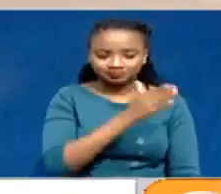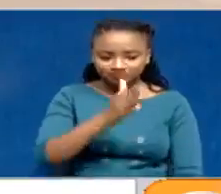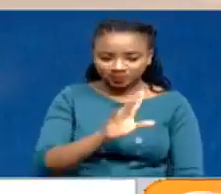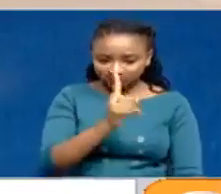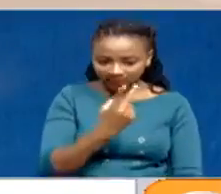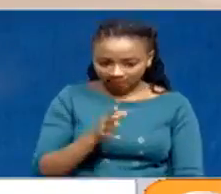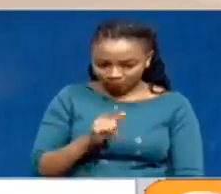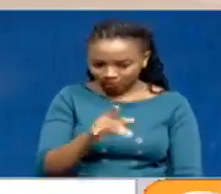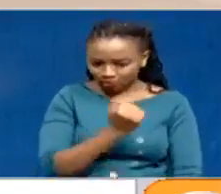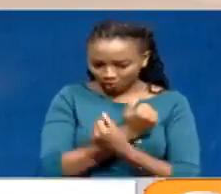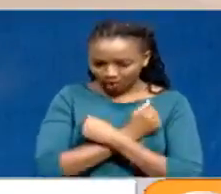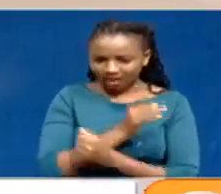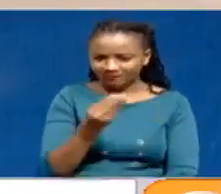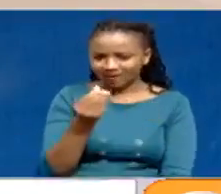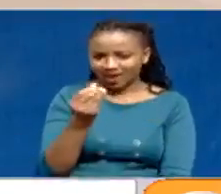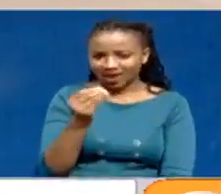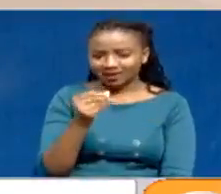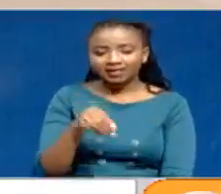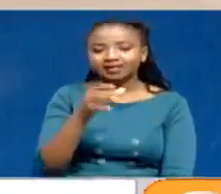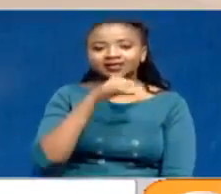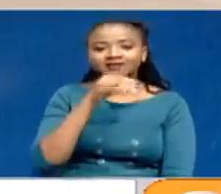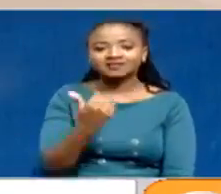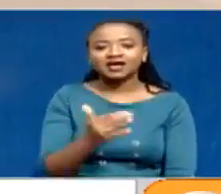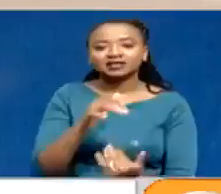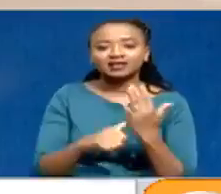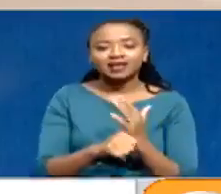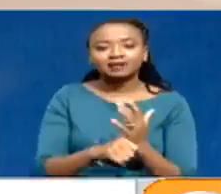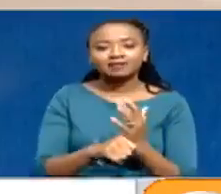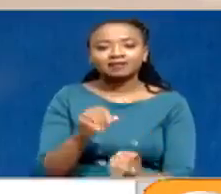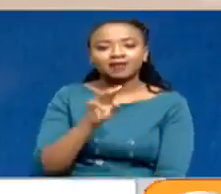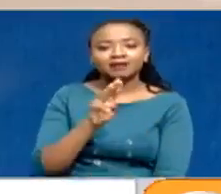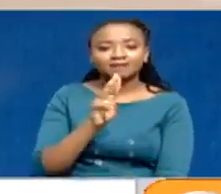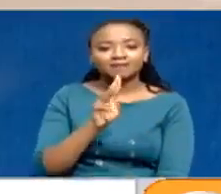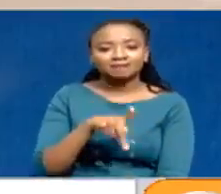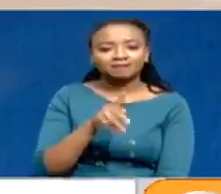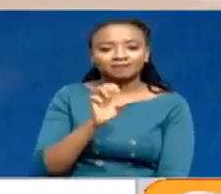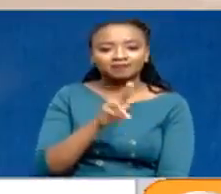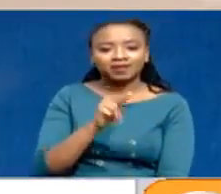Akamgeukia wa pili akamwambia, wewe unapenda sana pesa. Ndio maana umemuita mwanao Penny.